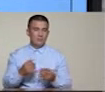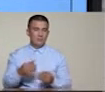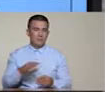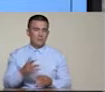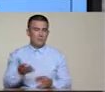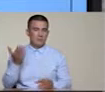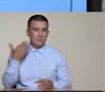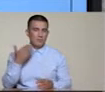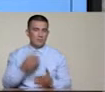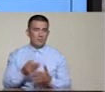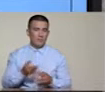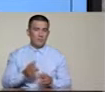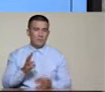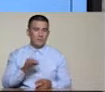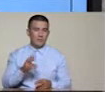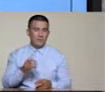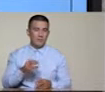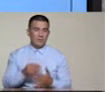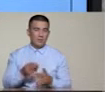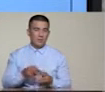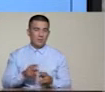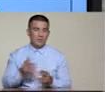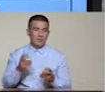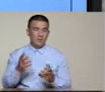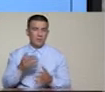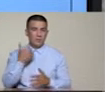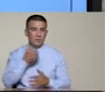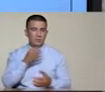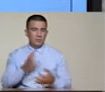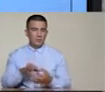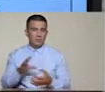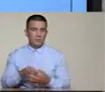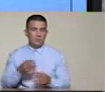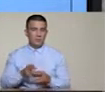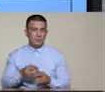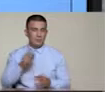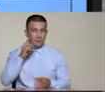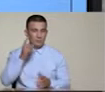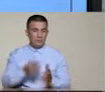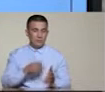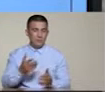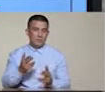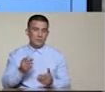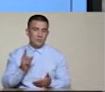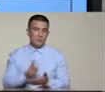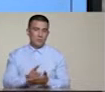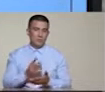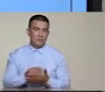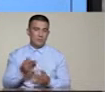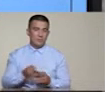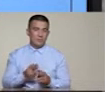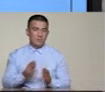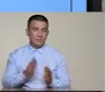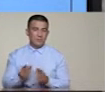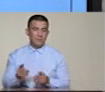avval deganimizda miloddan avvalgi nechinchi yilga to'g'ri kelishini bilishimiz uchun albatta bunu bu tartibni